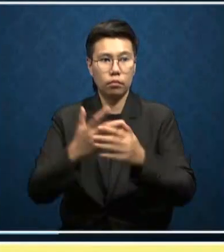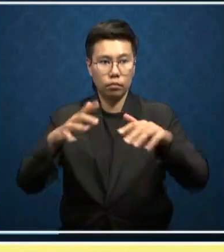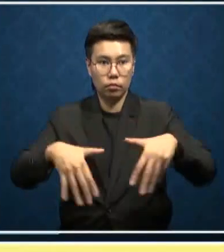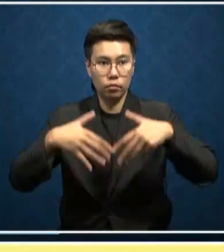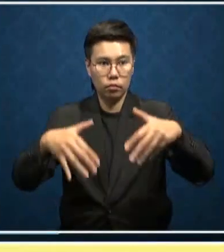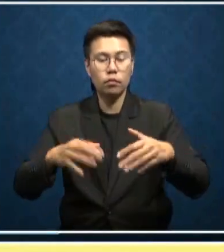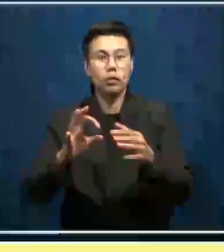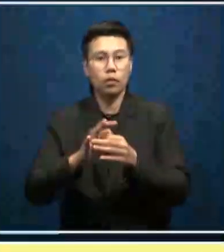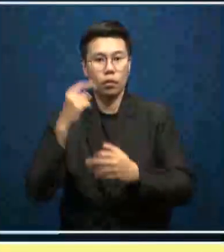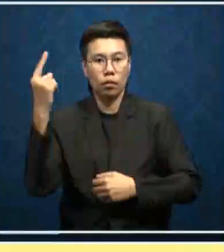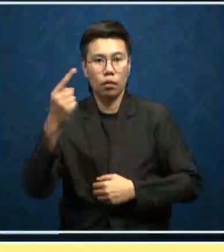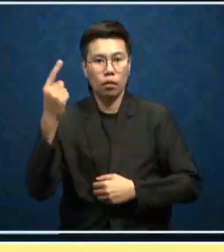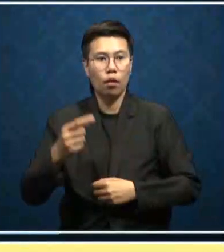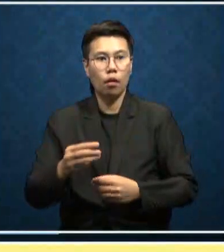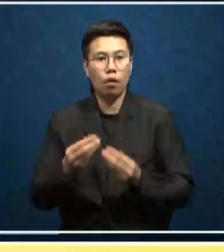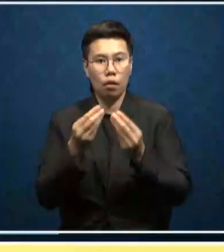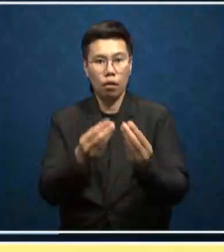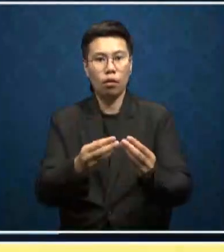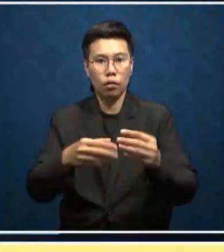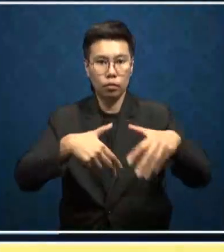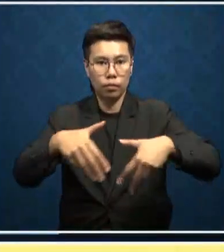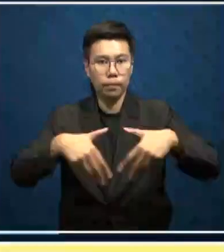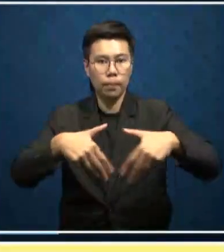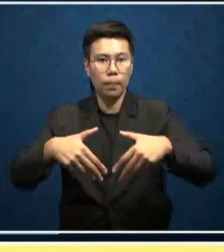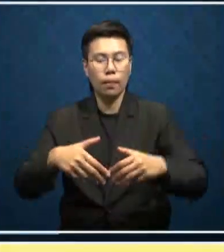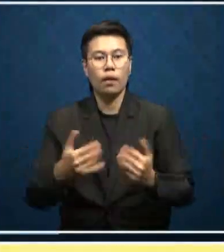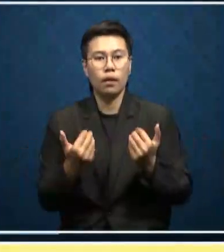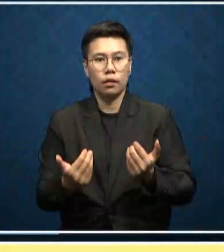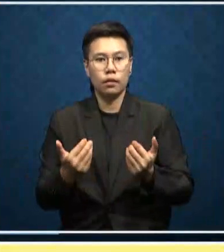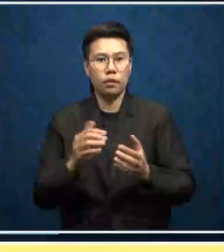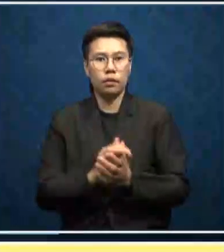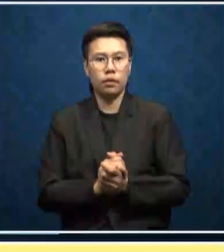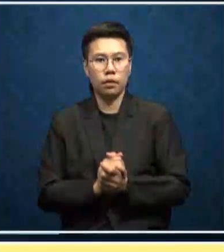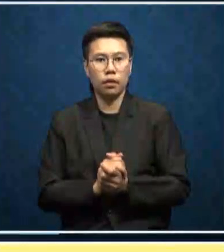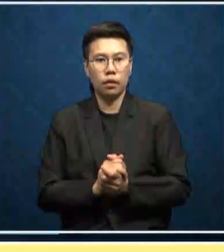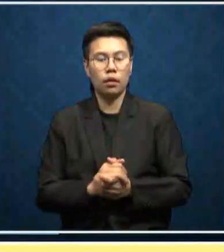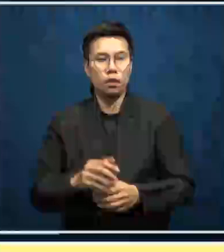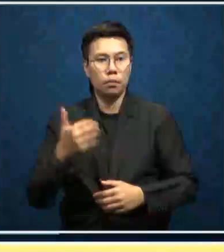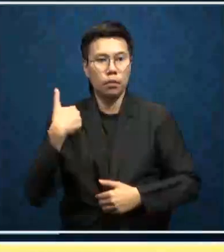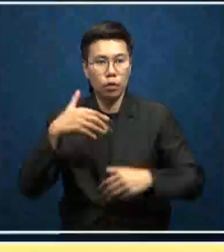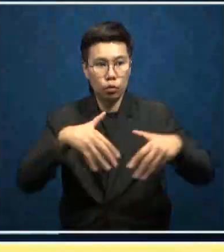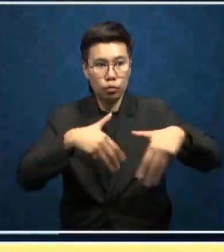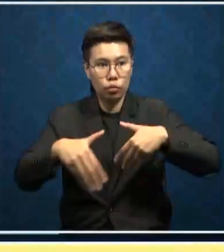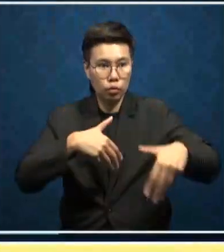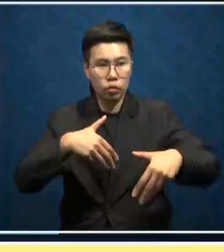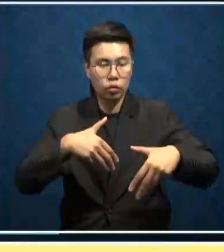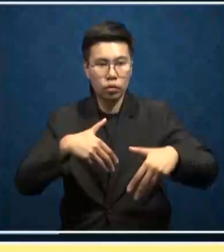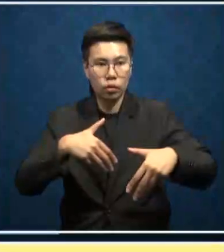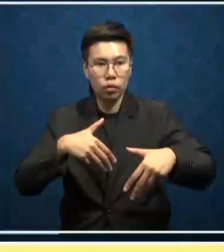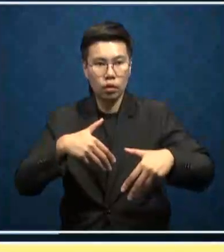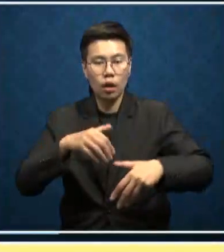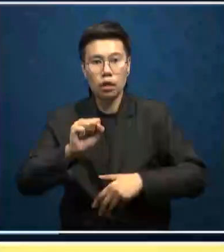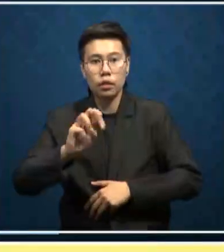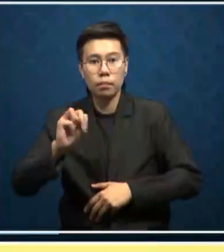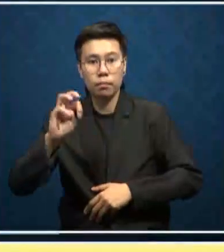เที่ยวให้กับพี่น้องประชาชนด้วยเพราะฉะนั้นเอ่อขณะนี้เนี่ยทางเอ่อวิสาหกิจชุมชนในพื้นที่ได้ทำ